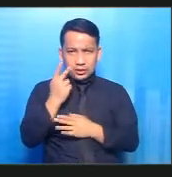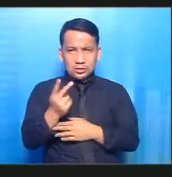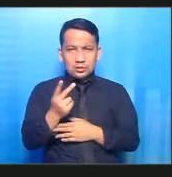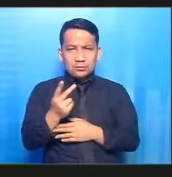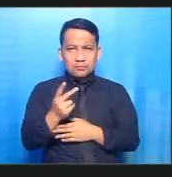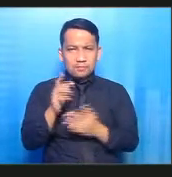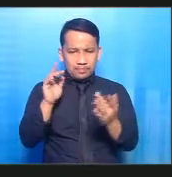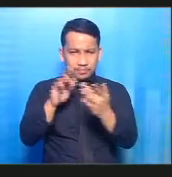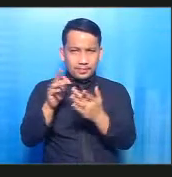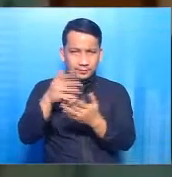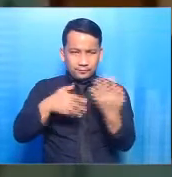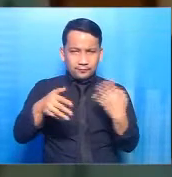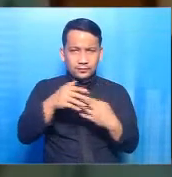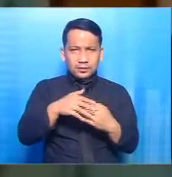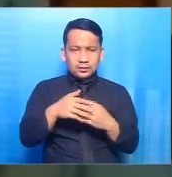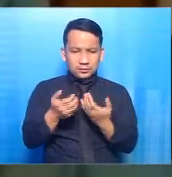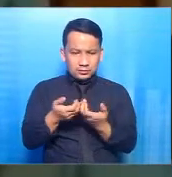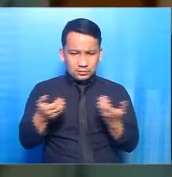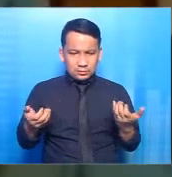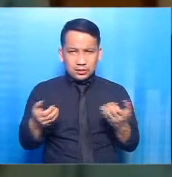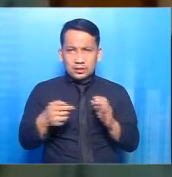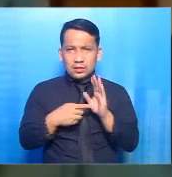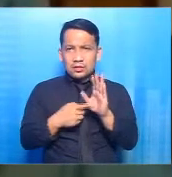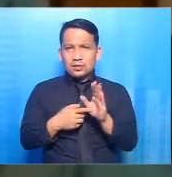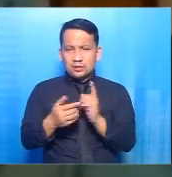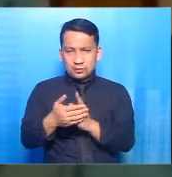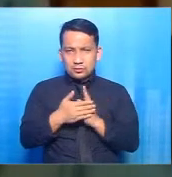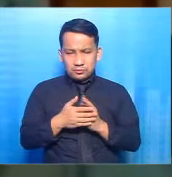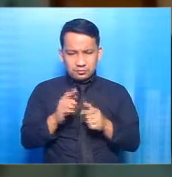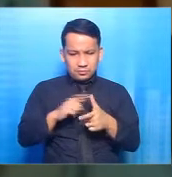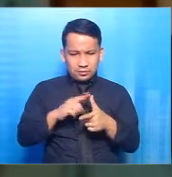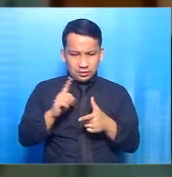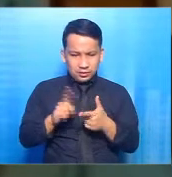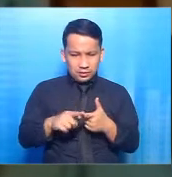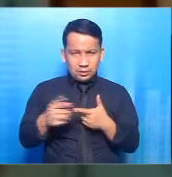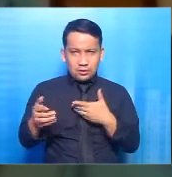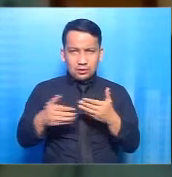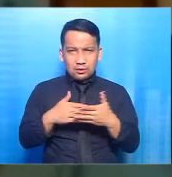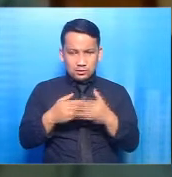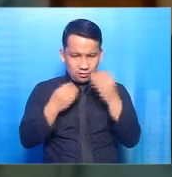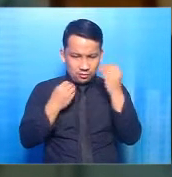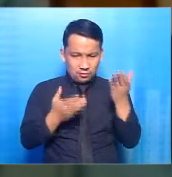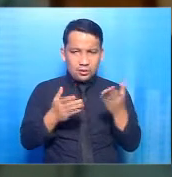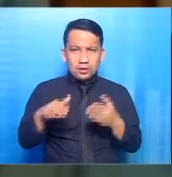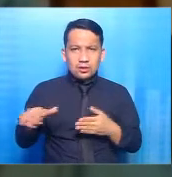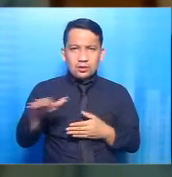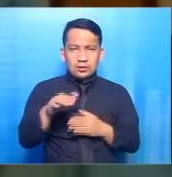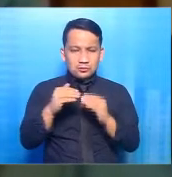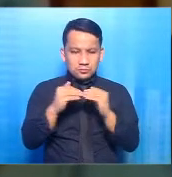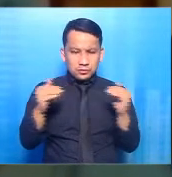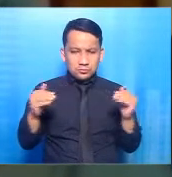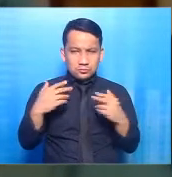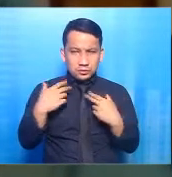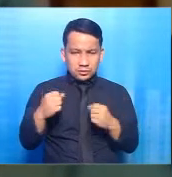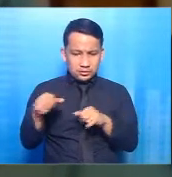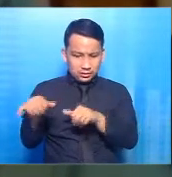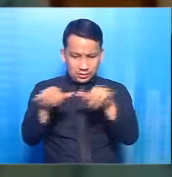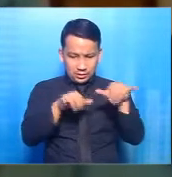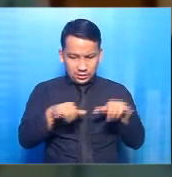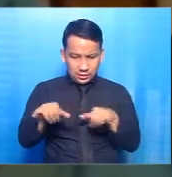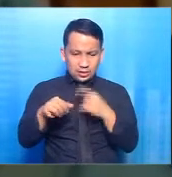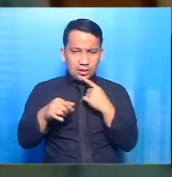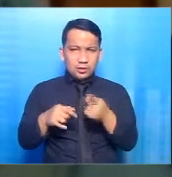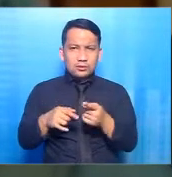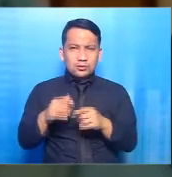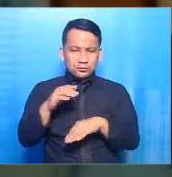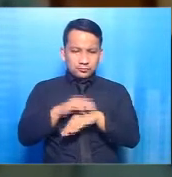contact tracings, isolation and quarantine, and then obey the minimum health standards, and then wait for